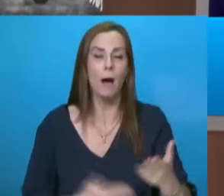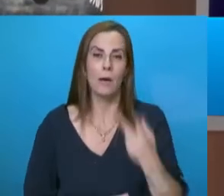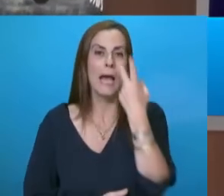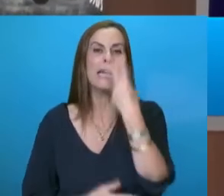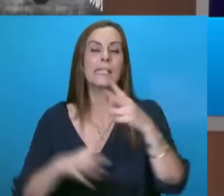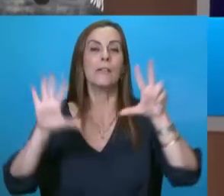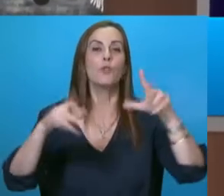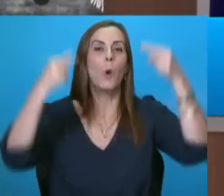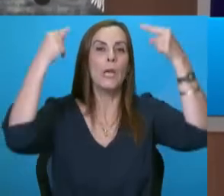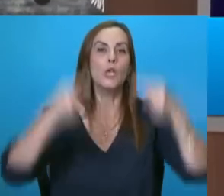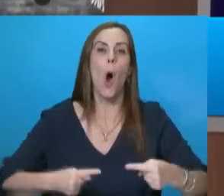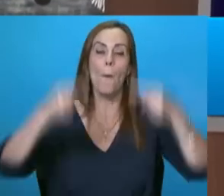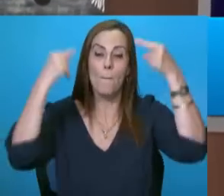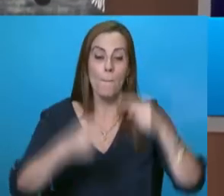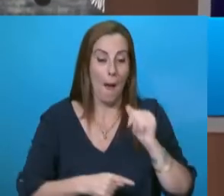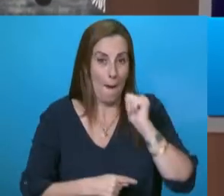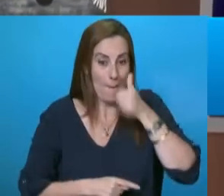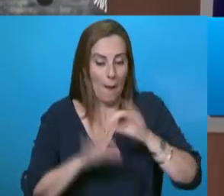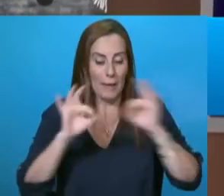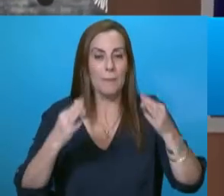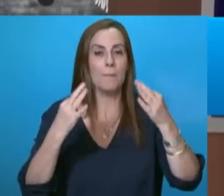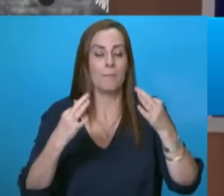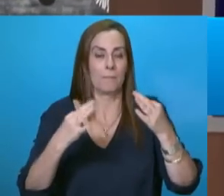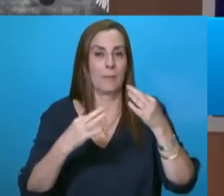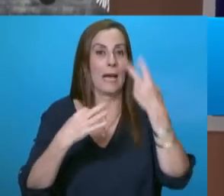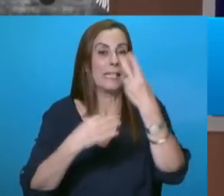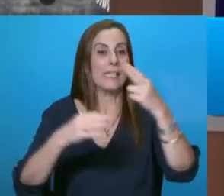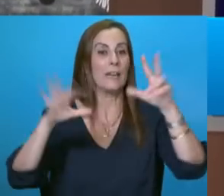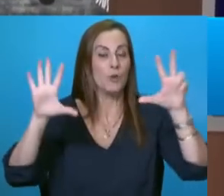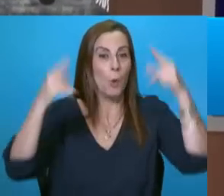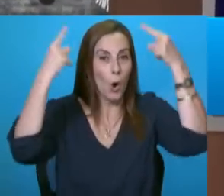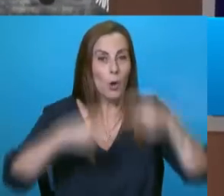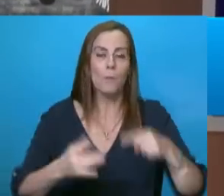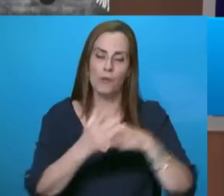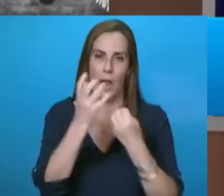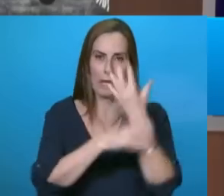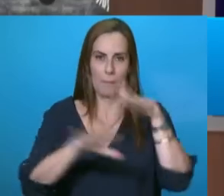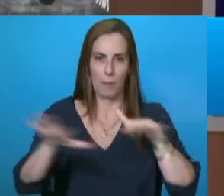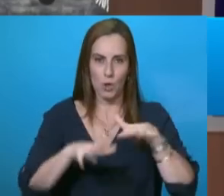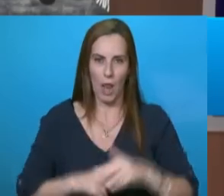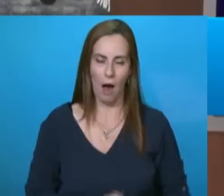28 ימים, החל ממחר, להרכבת ממשלה.